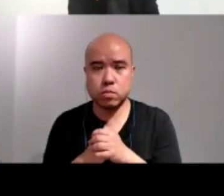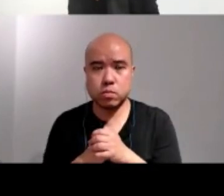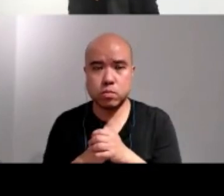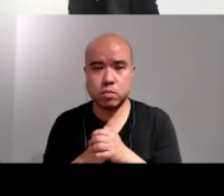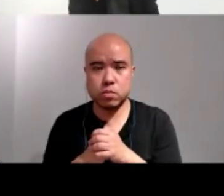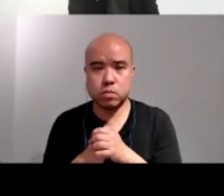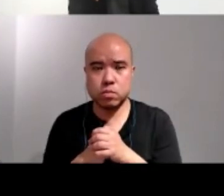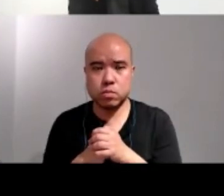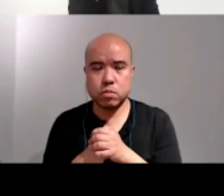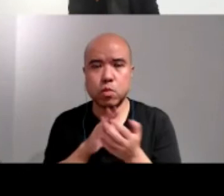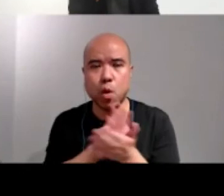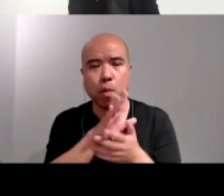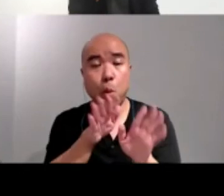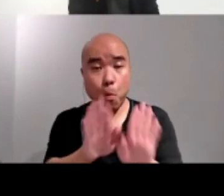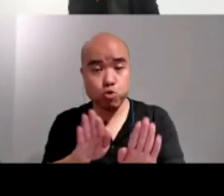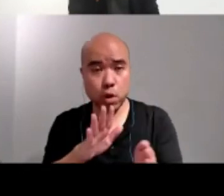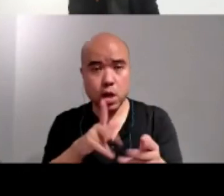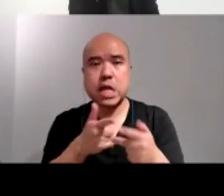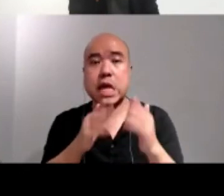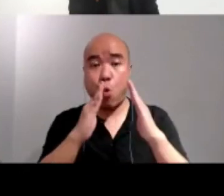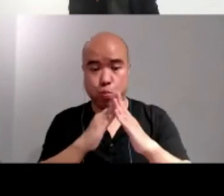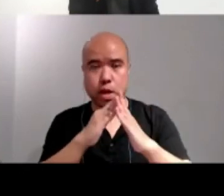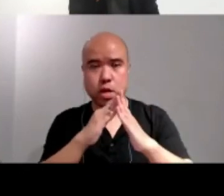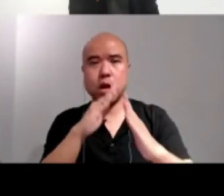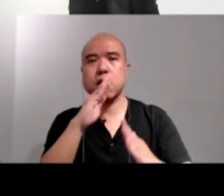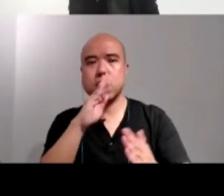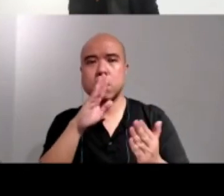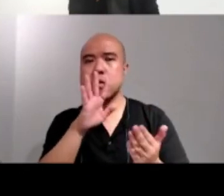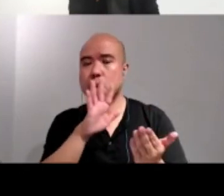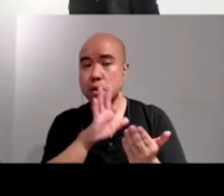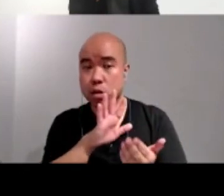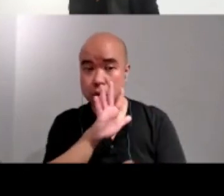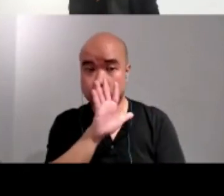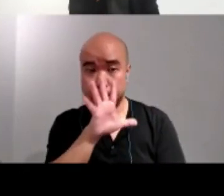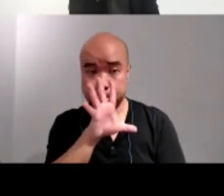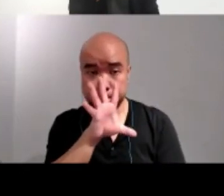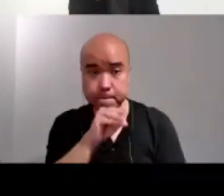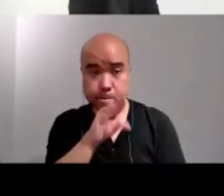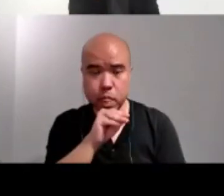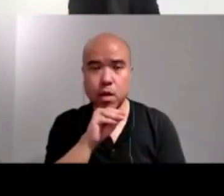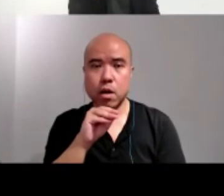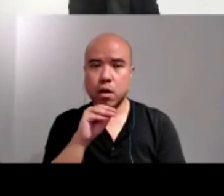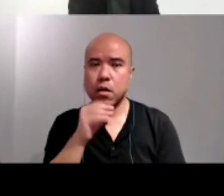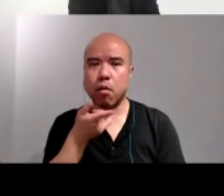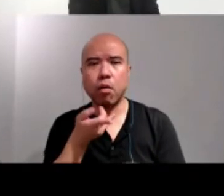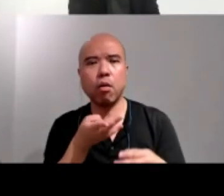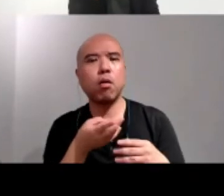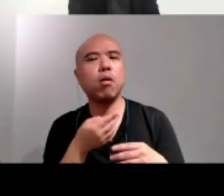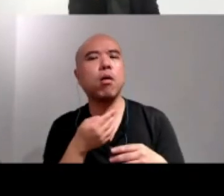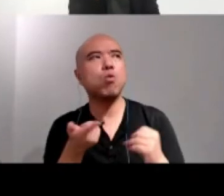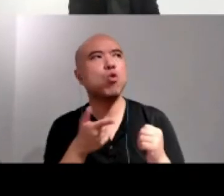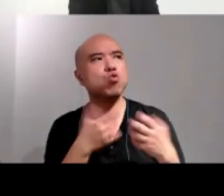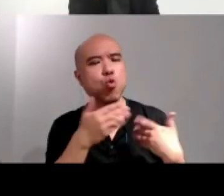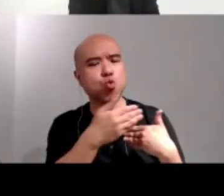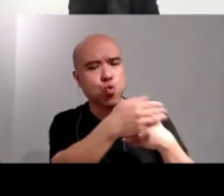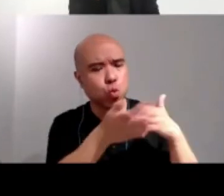多50個家庭，我們發覺我們的原來空間可以成為一個社會的工具。 可以去培力俾